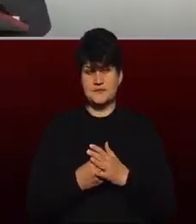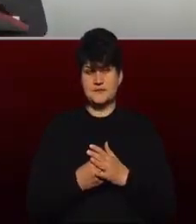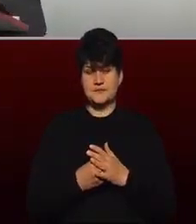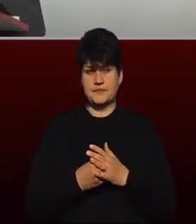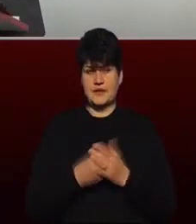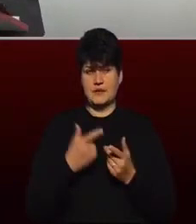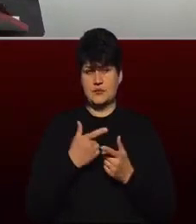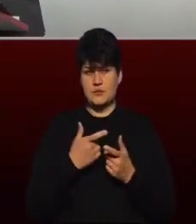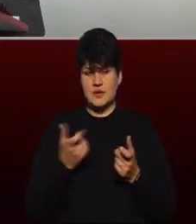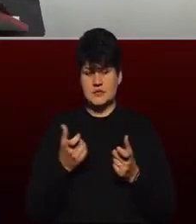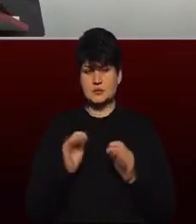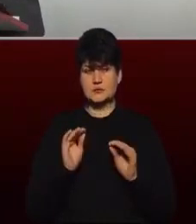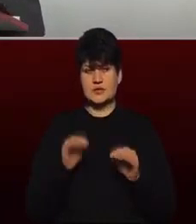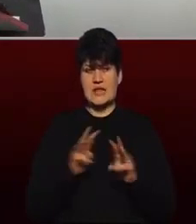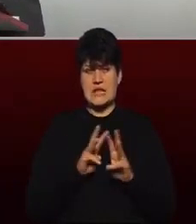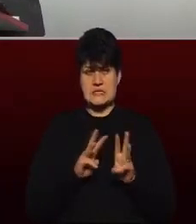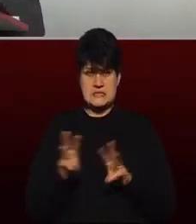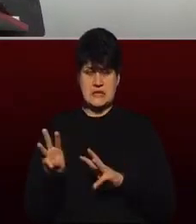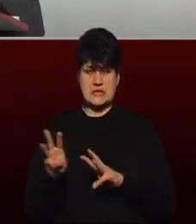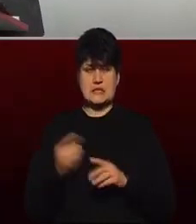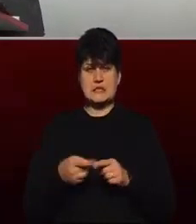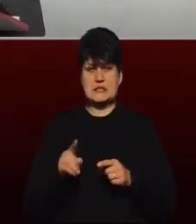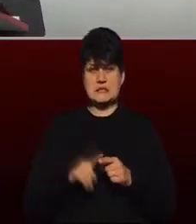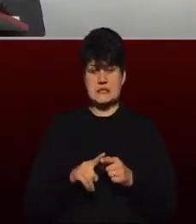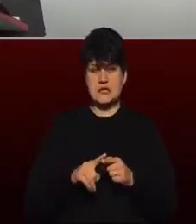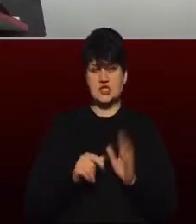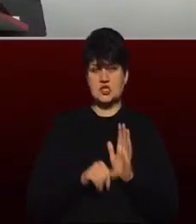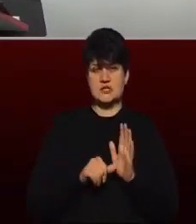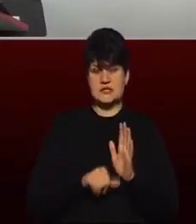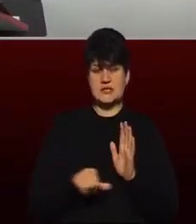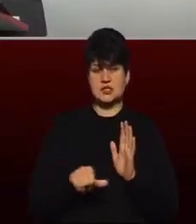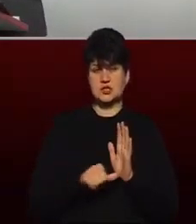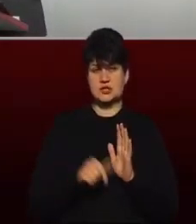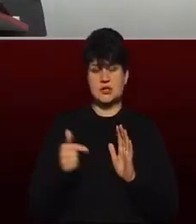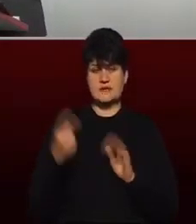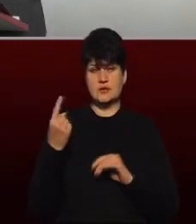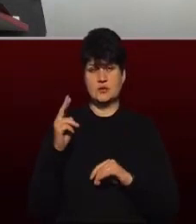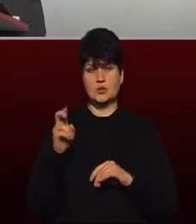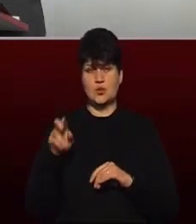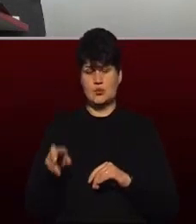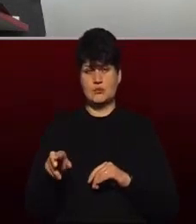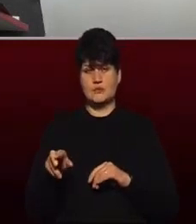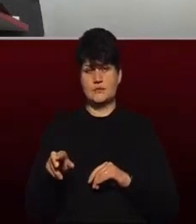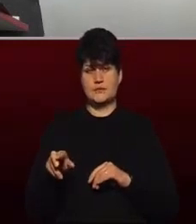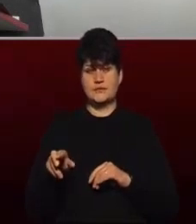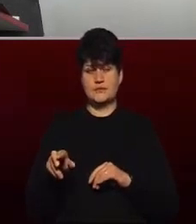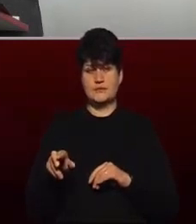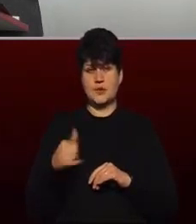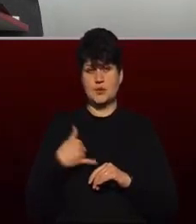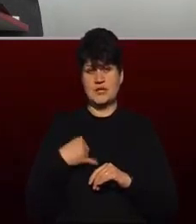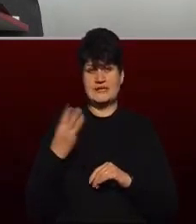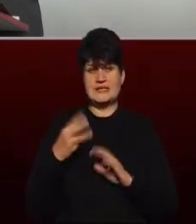принципі, розмістили і на сайті підприємства, це в районі 66 гривень за 1 метр кубічної води істоки. У нас 36,